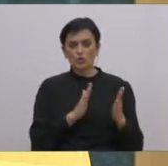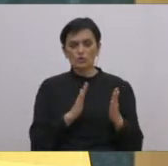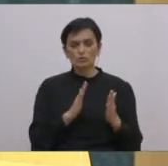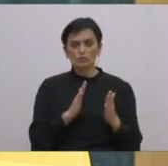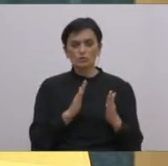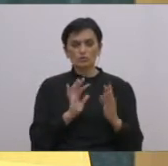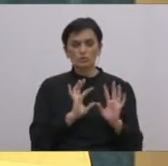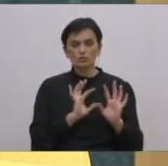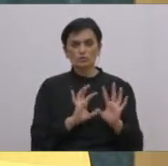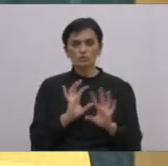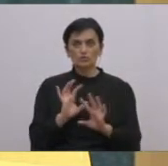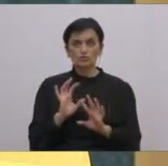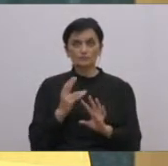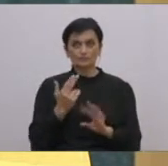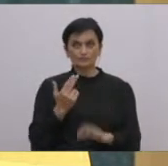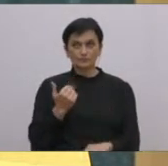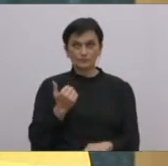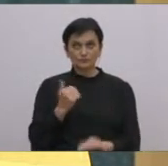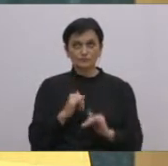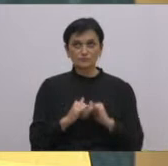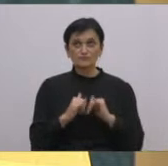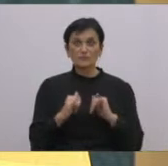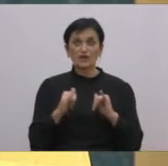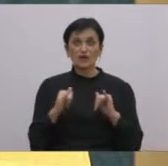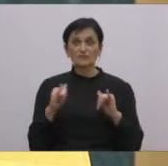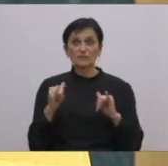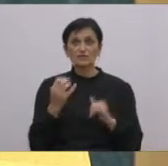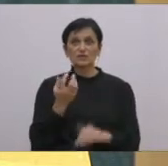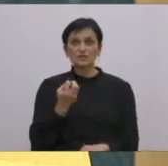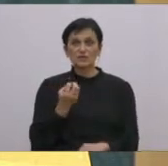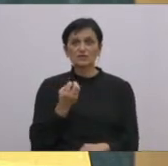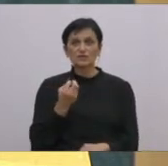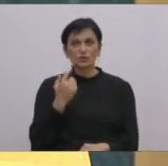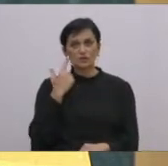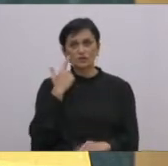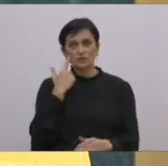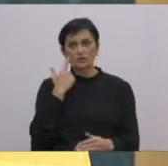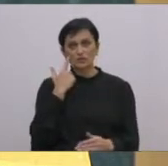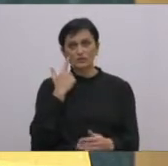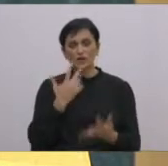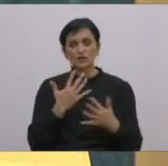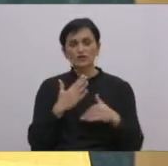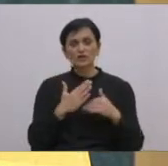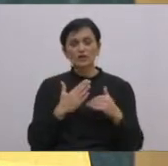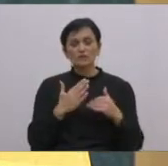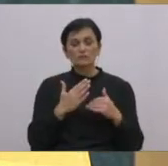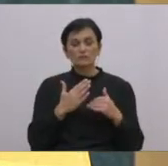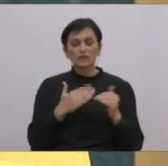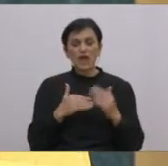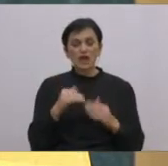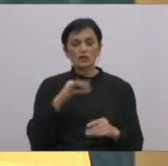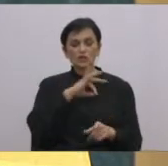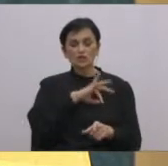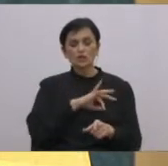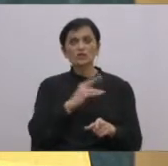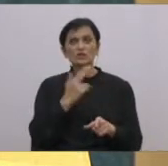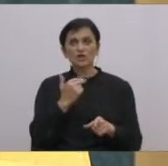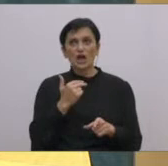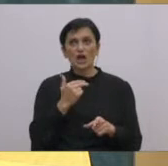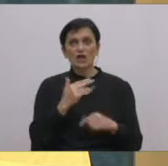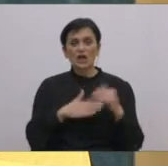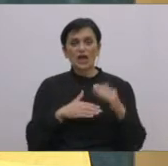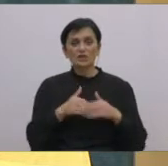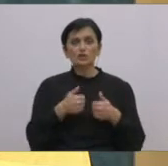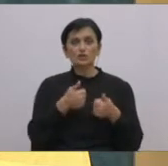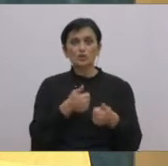იქნას უზრუნველყოფილი და განვითარება კიდე უფრო თვალსაჩინო, კიდე უფრო ხელშესახები და კიდე უფრო ხელშემწყობი